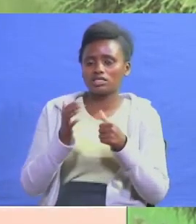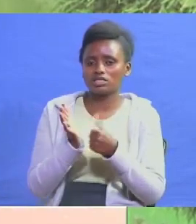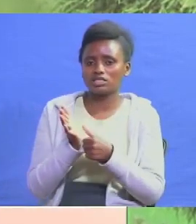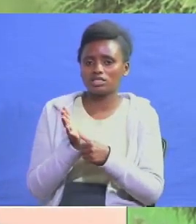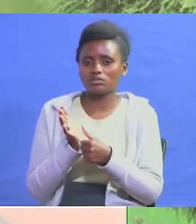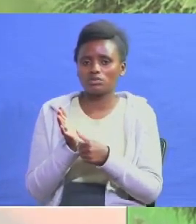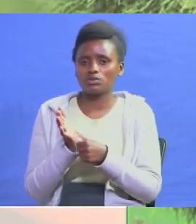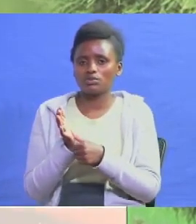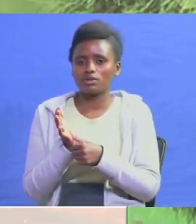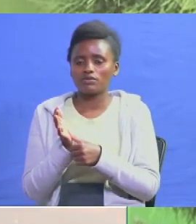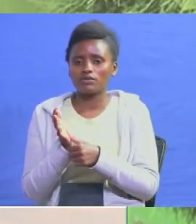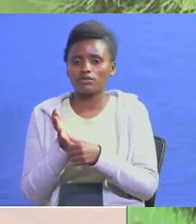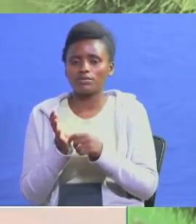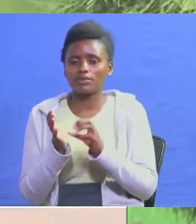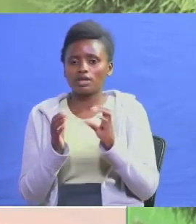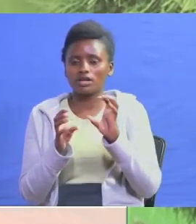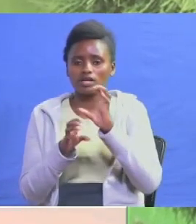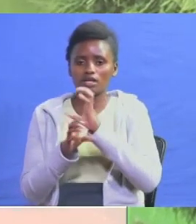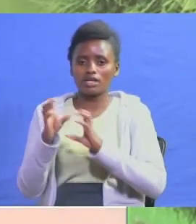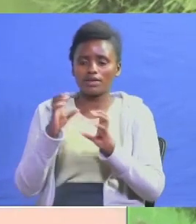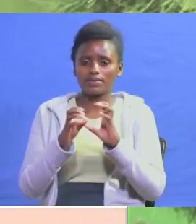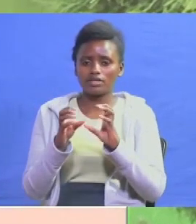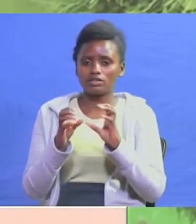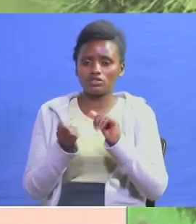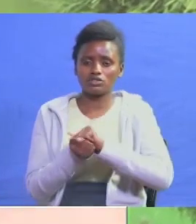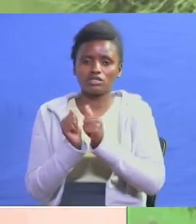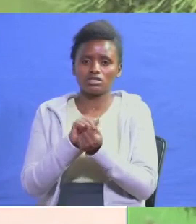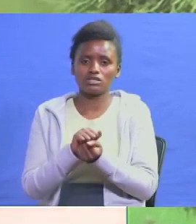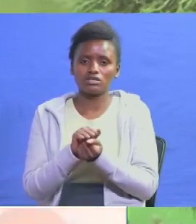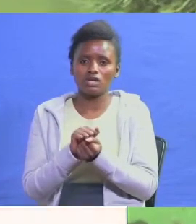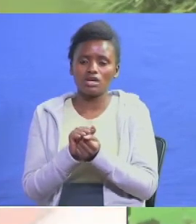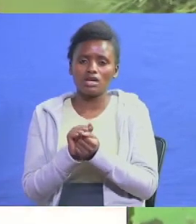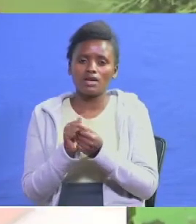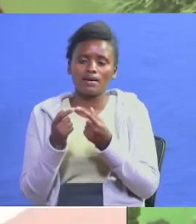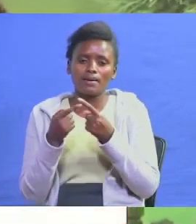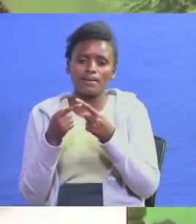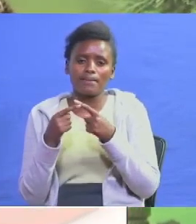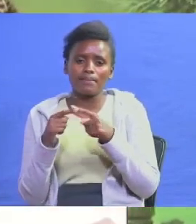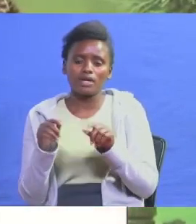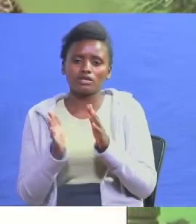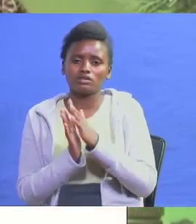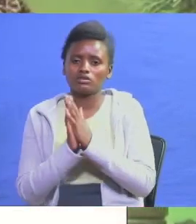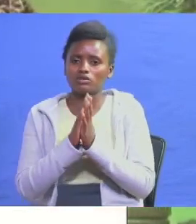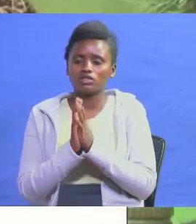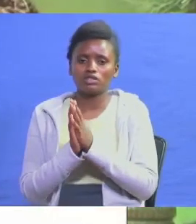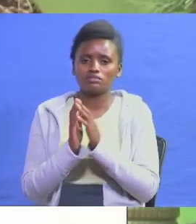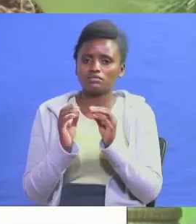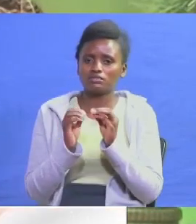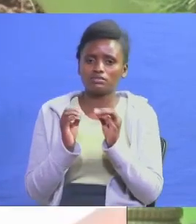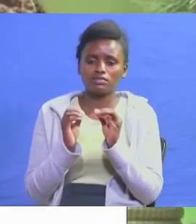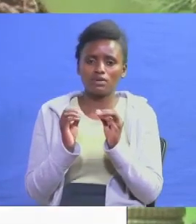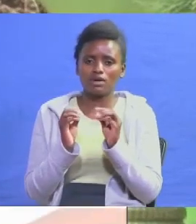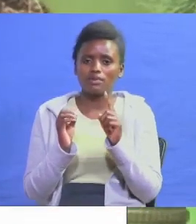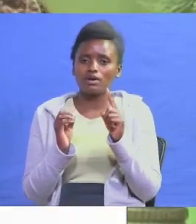disproportionately from climate change vulnerability. Yet, this is not a story of despair, but one